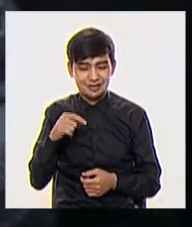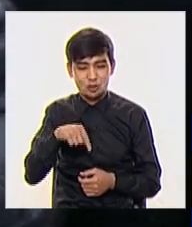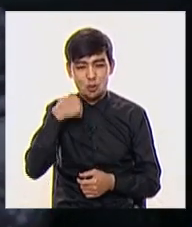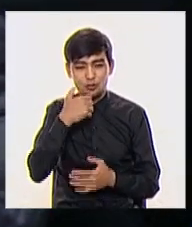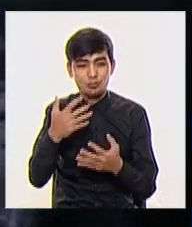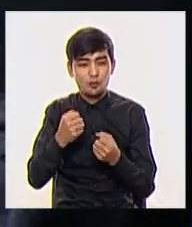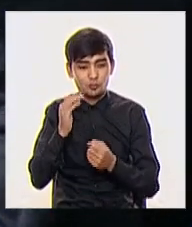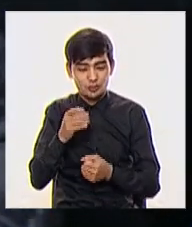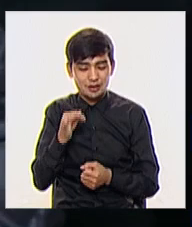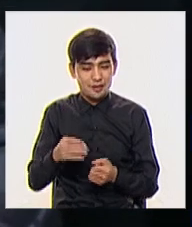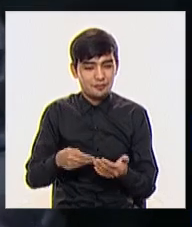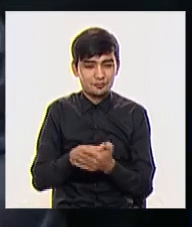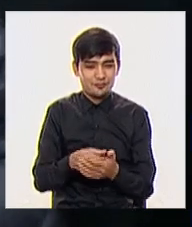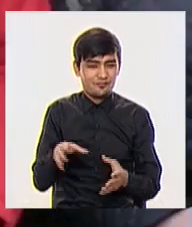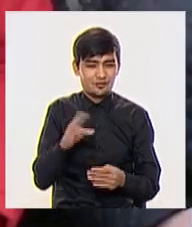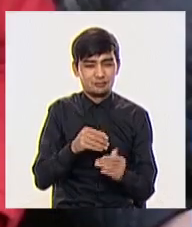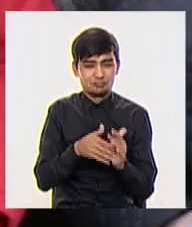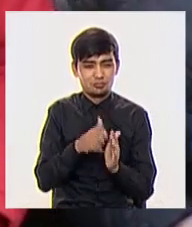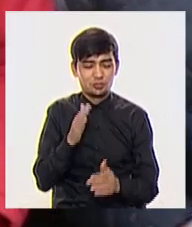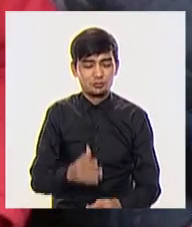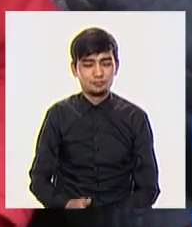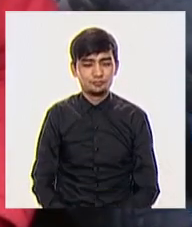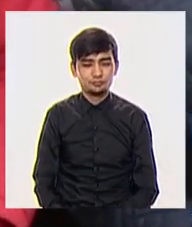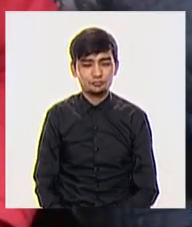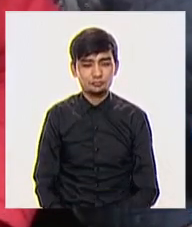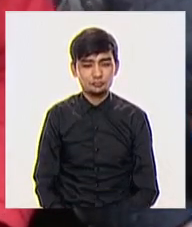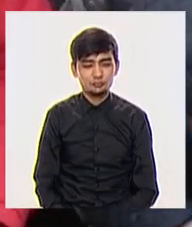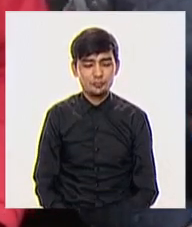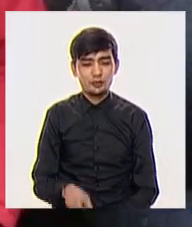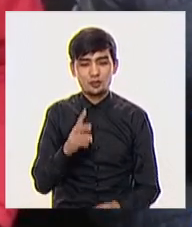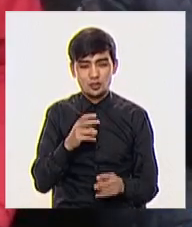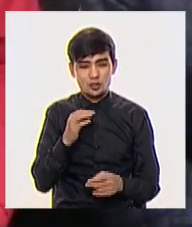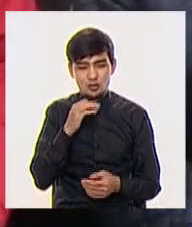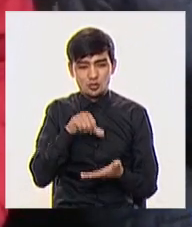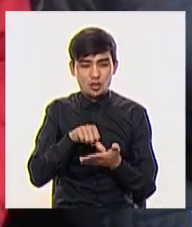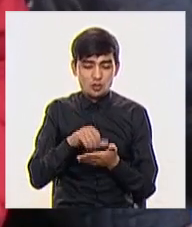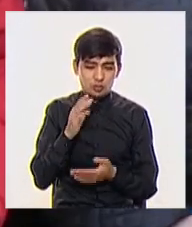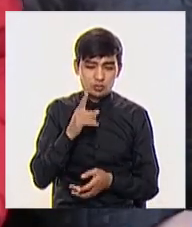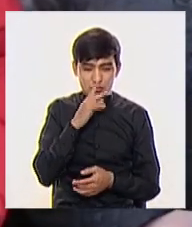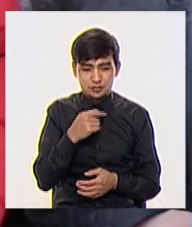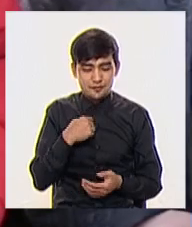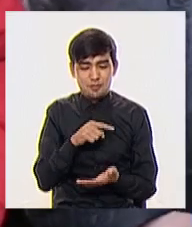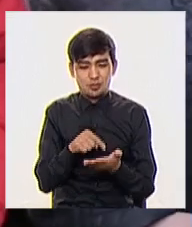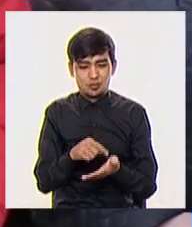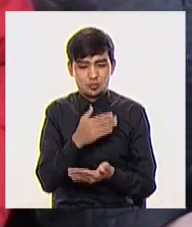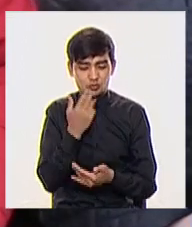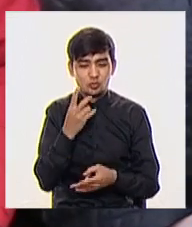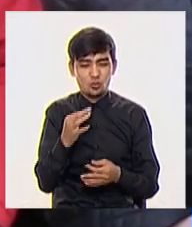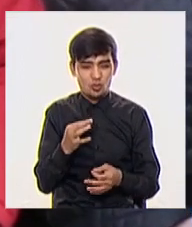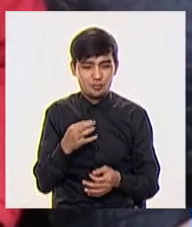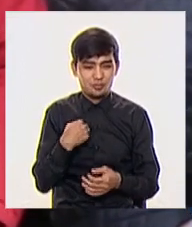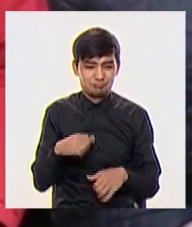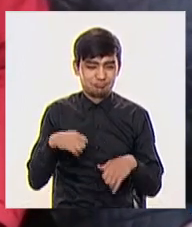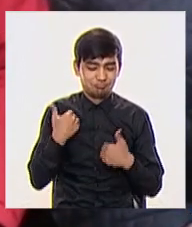году возместит все затраты на счет того что смогут участвовать или не смогут тут вопрос не стоит то есть мы